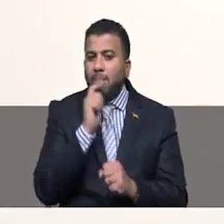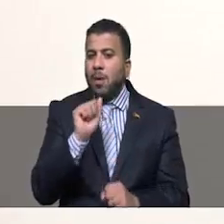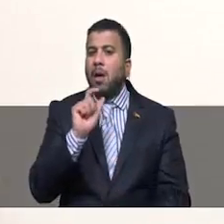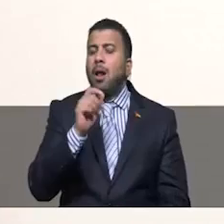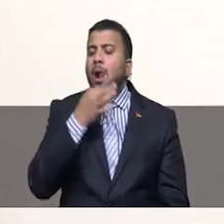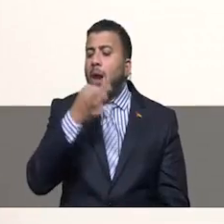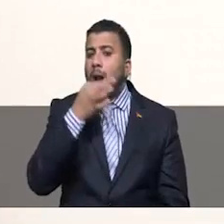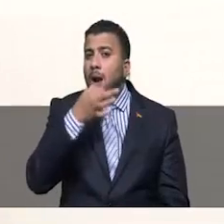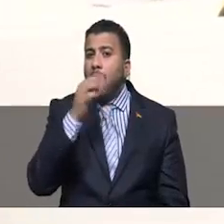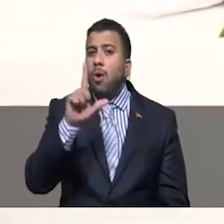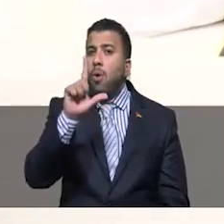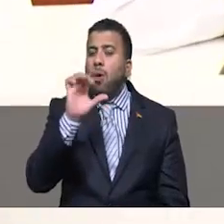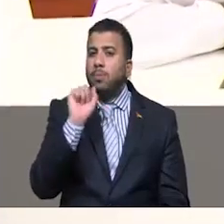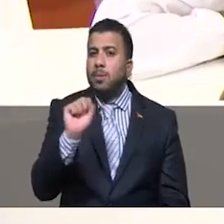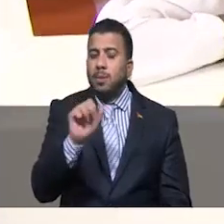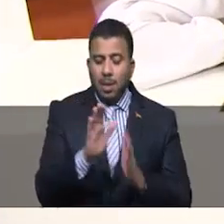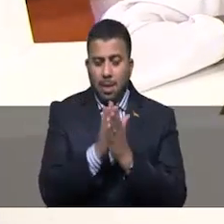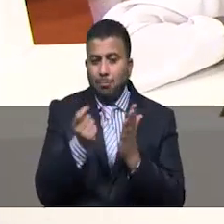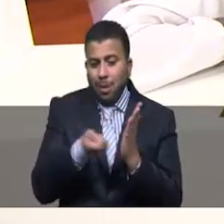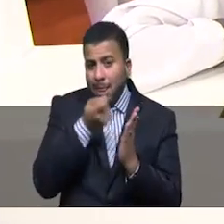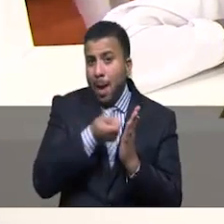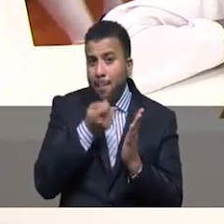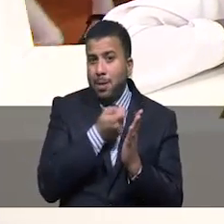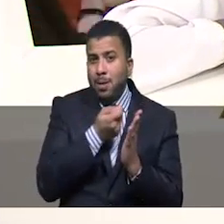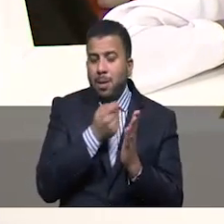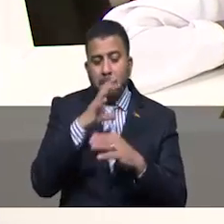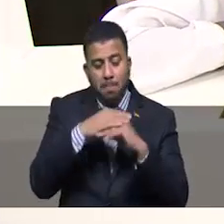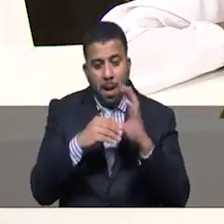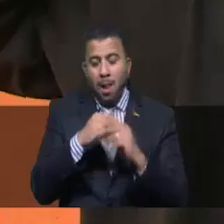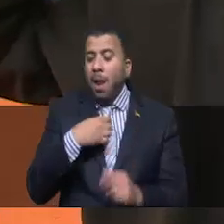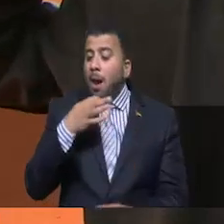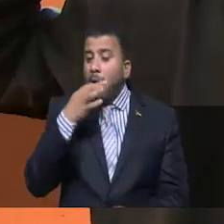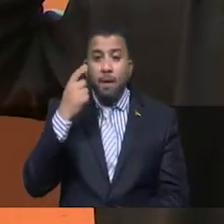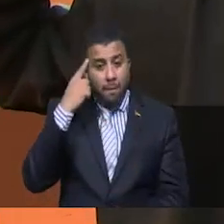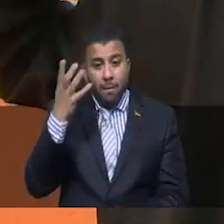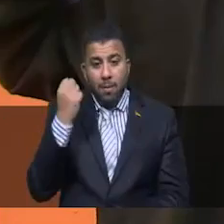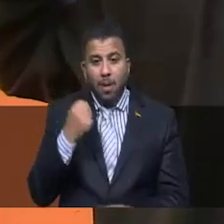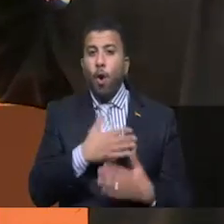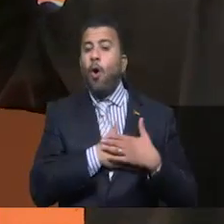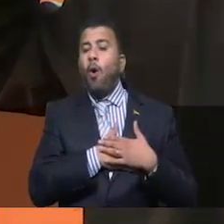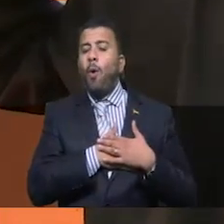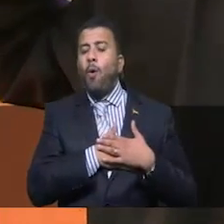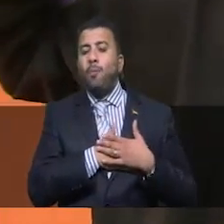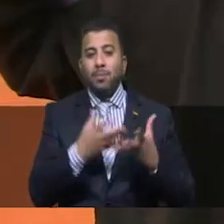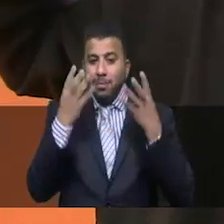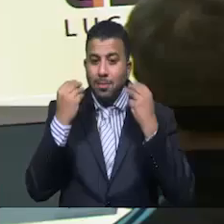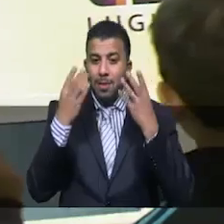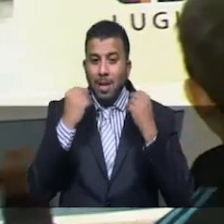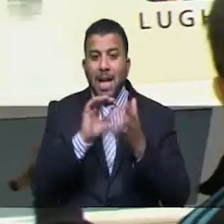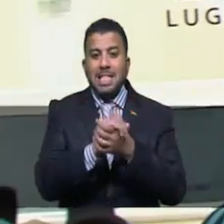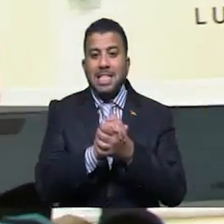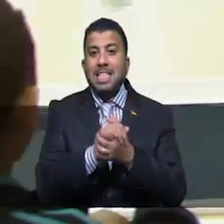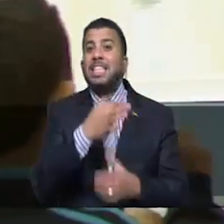مخارج الحروف لديه، من خلال كتابته، من خلال المهارات الإملائية. حبيت المسابقة وتعرفت على